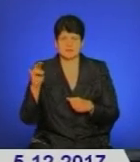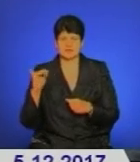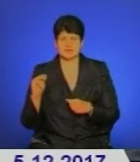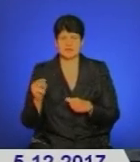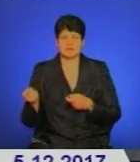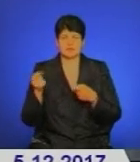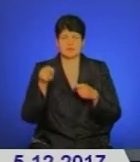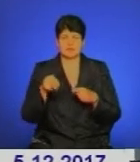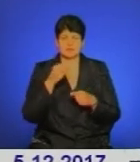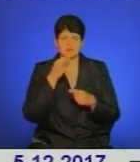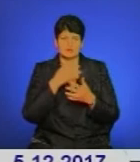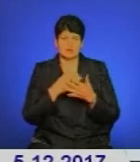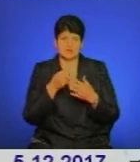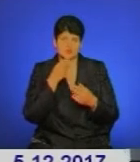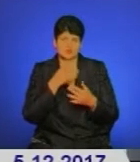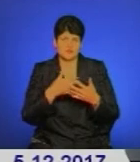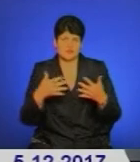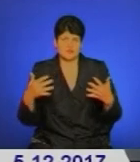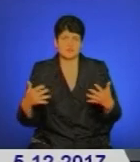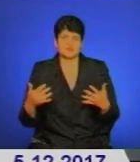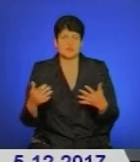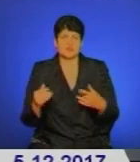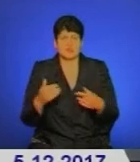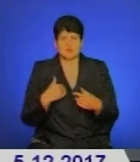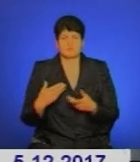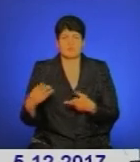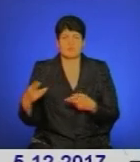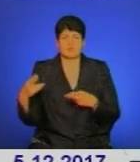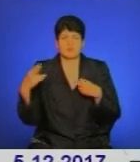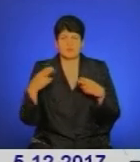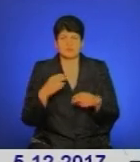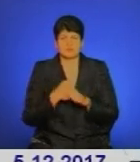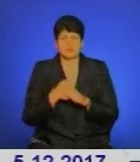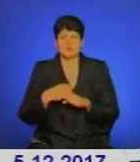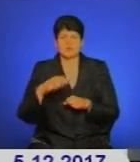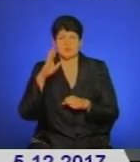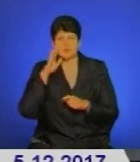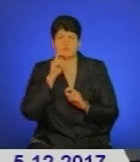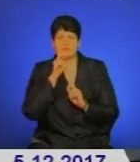харчування. Коли розпочалася війна, почали збирати. Хочемо так приїхати і зробити хлопцям